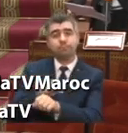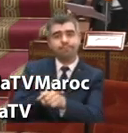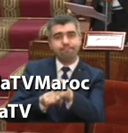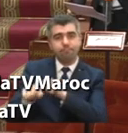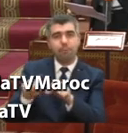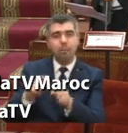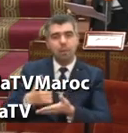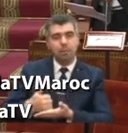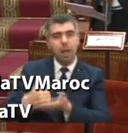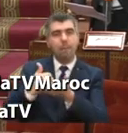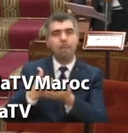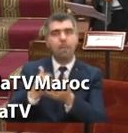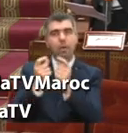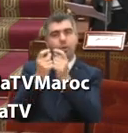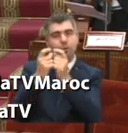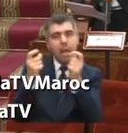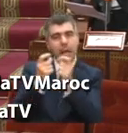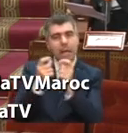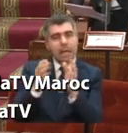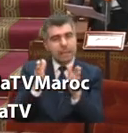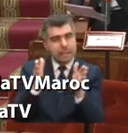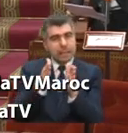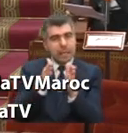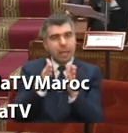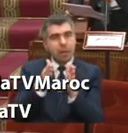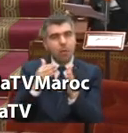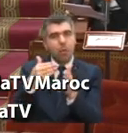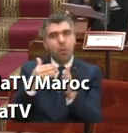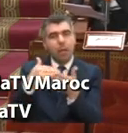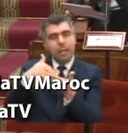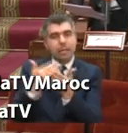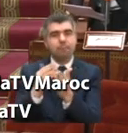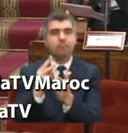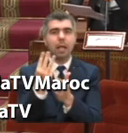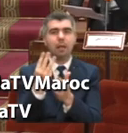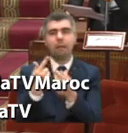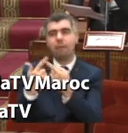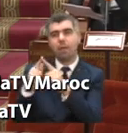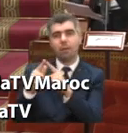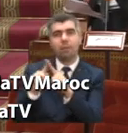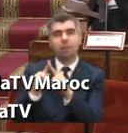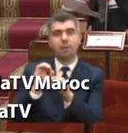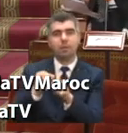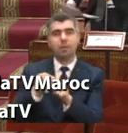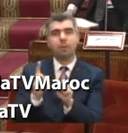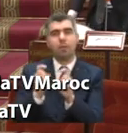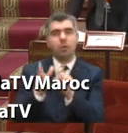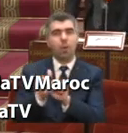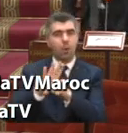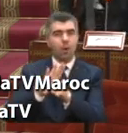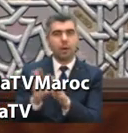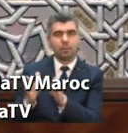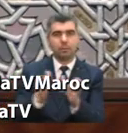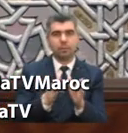لدعم المقاولات وخاصة الصغرى جدا والصغرى والمتوسطة التي تضررت بفعل هذه الجائحة؟ شكرا.